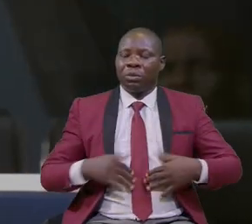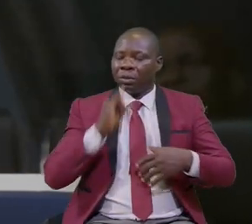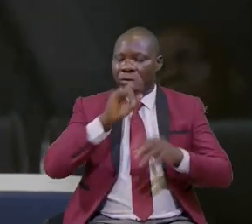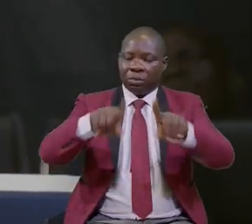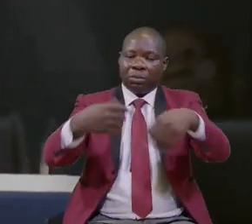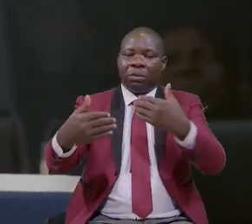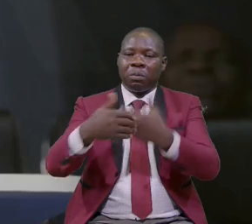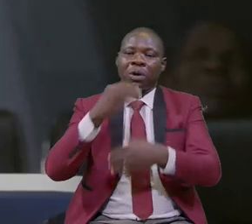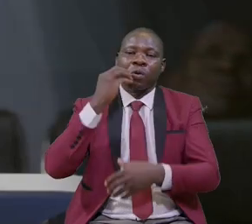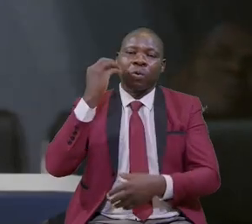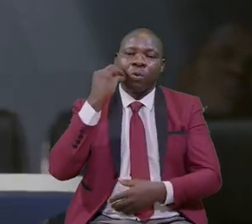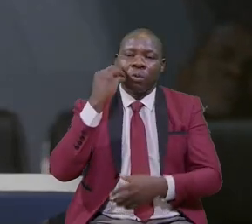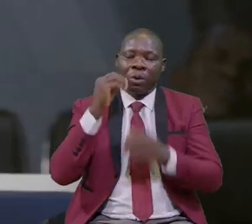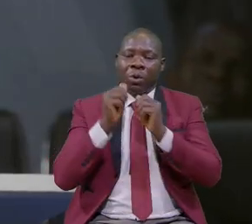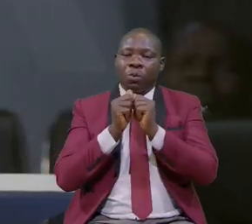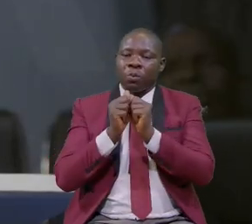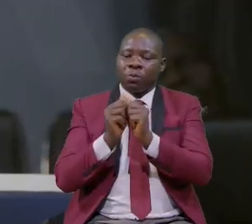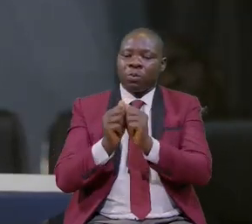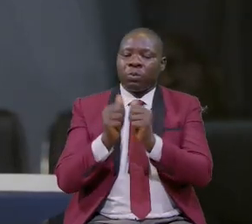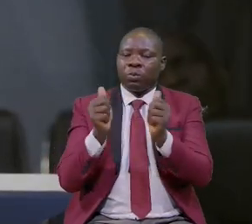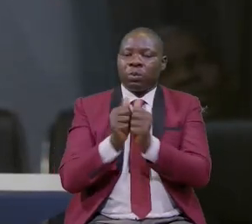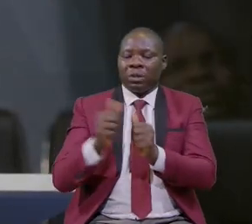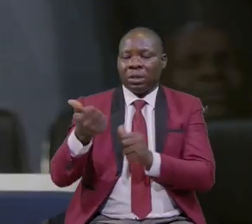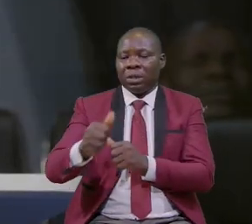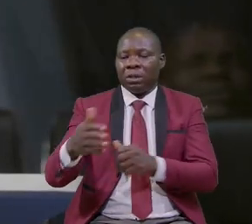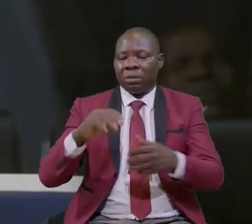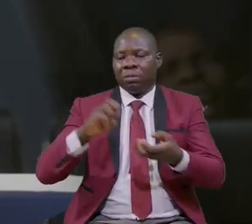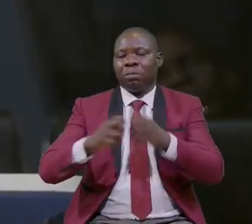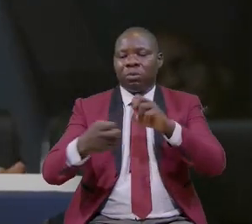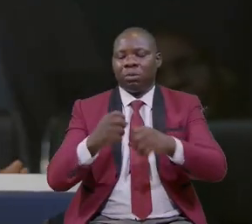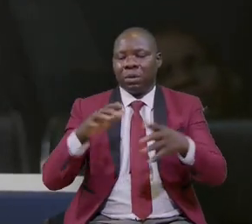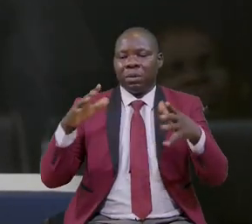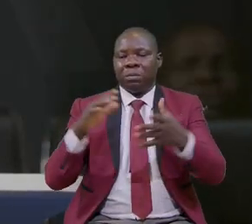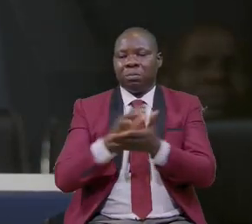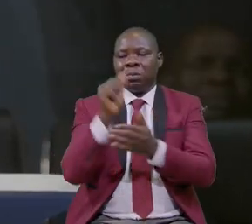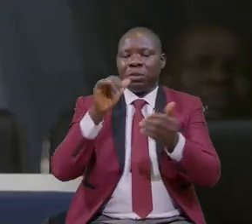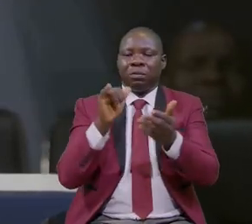Personne ne rentrera avec son problème. Crois